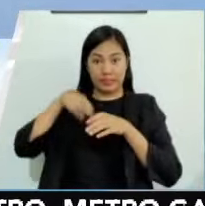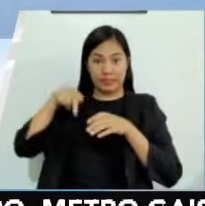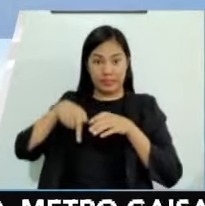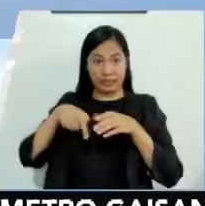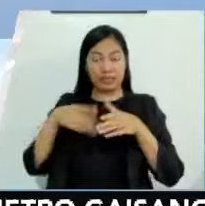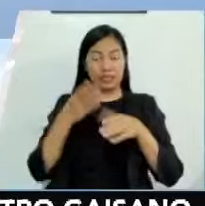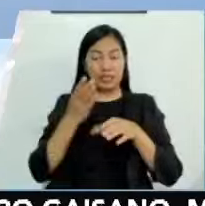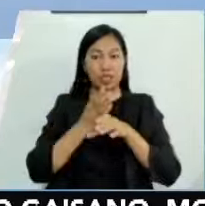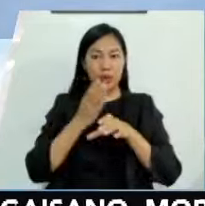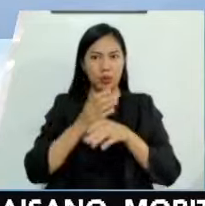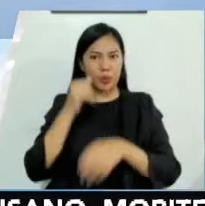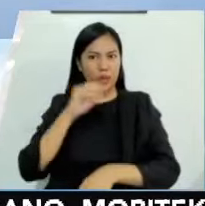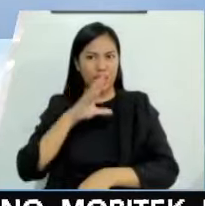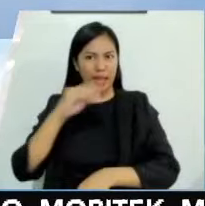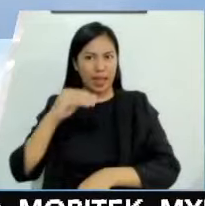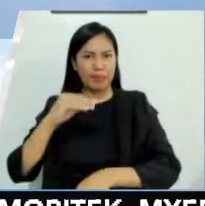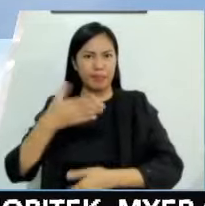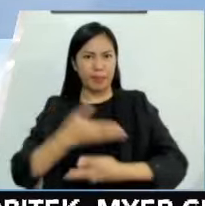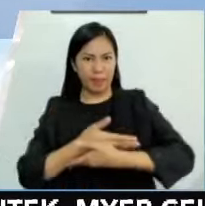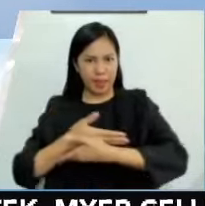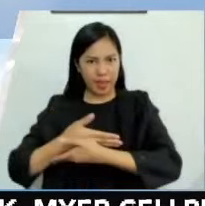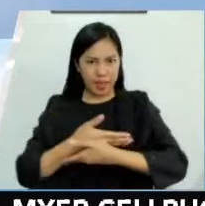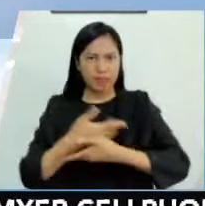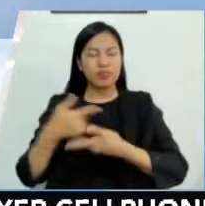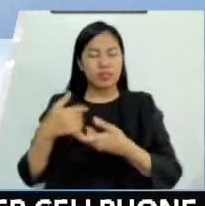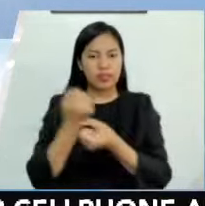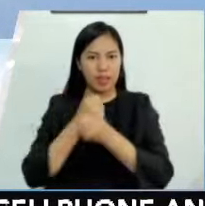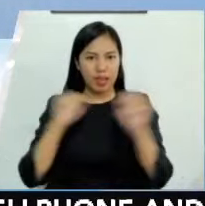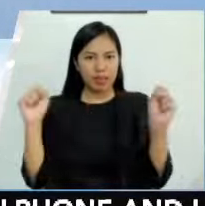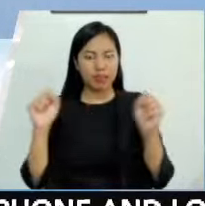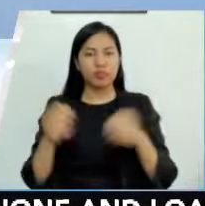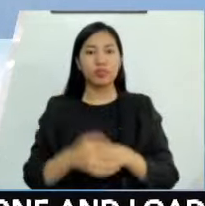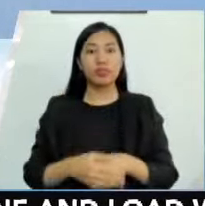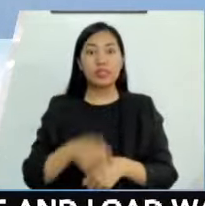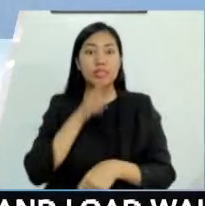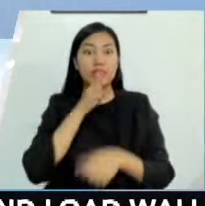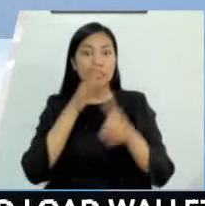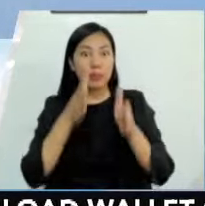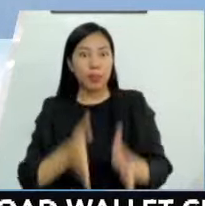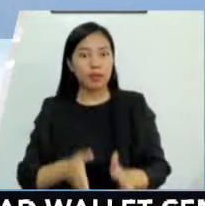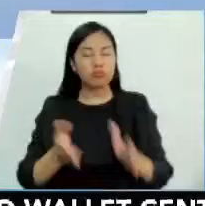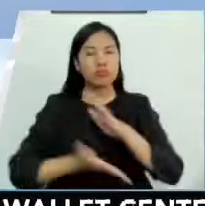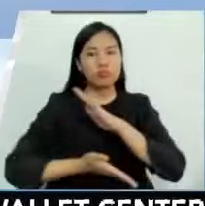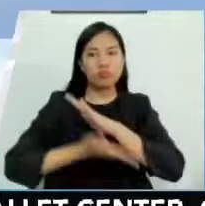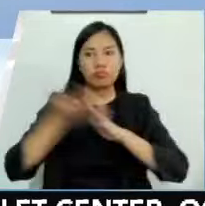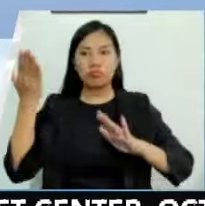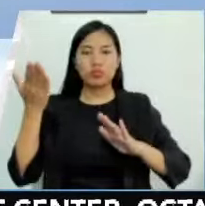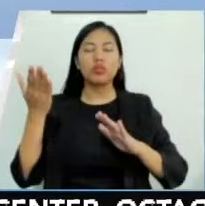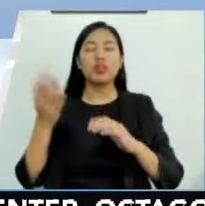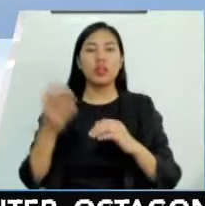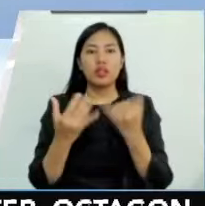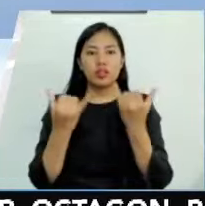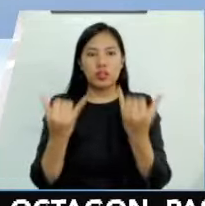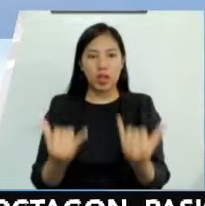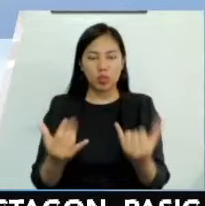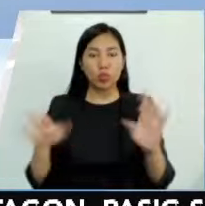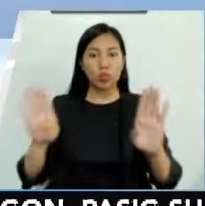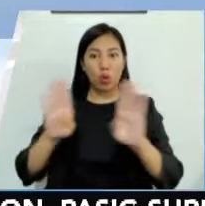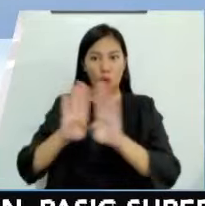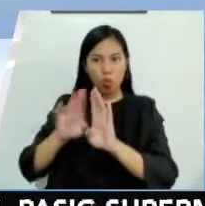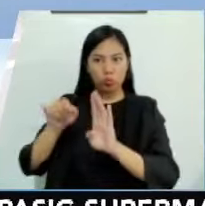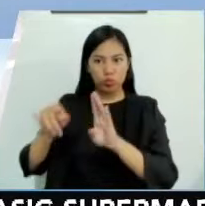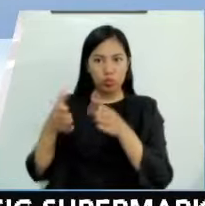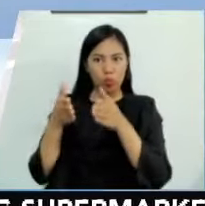na sakay ng isang kotse. Ilang oras isinara ang EDSA Ayala Tunnel para sa pagproseso ng crime scene. Inimbestigahan na ang